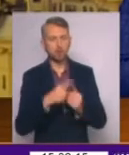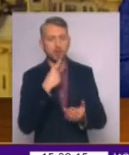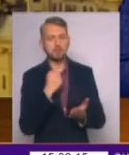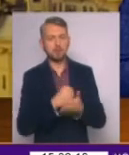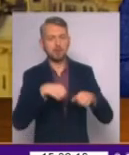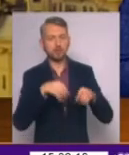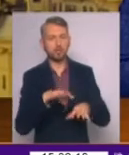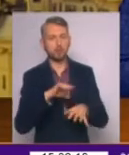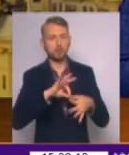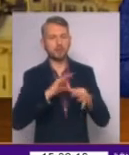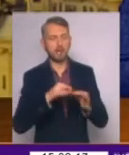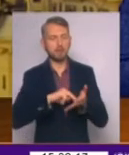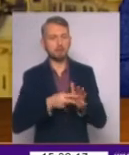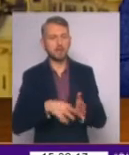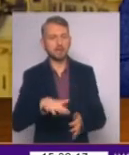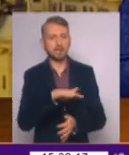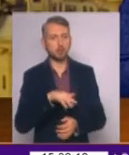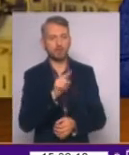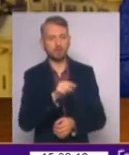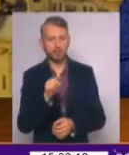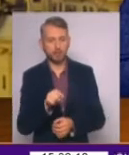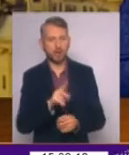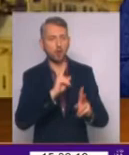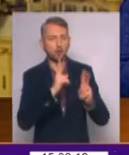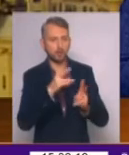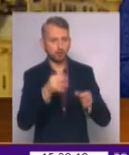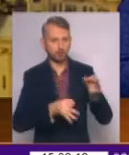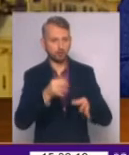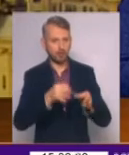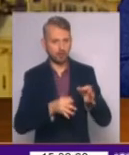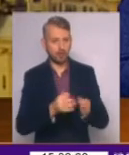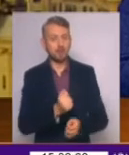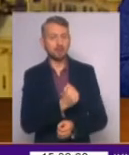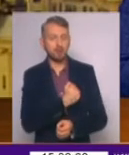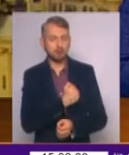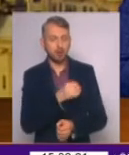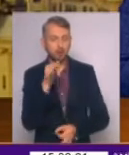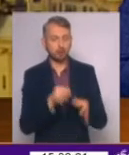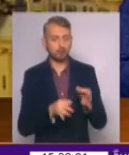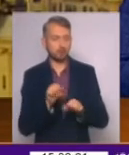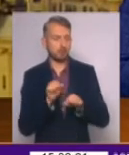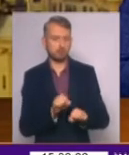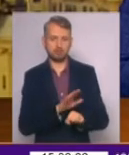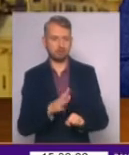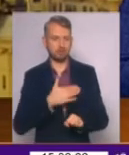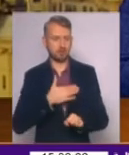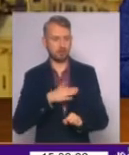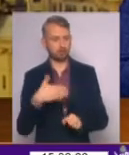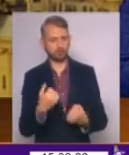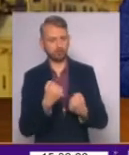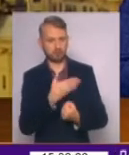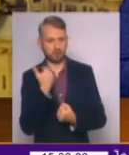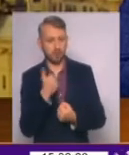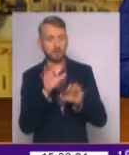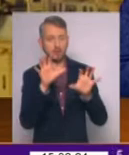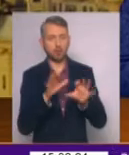по детальних планах територіях, вони оскаржуються в судах. На жаль, суди не стають на нашу сторону. Хоча в законі